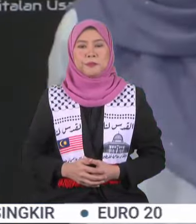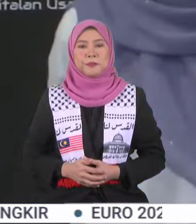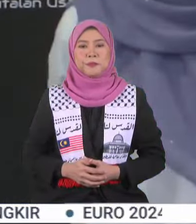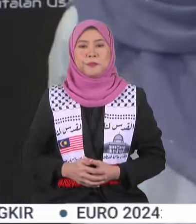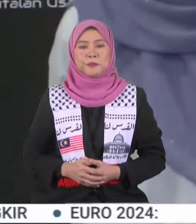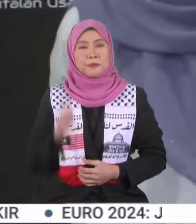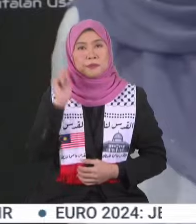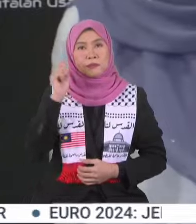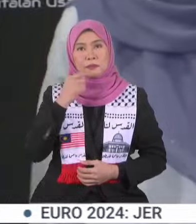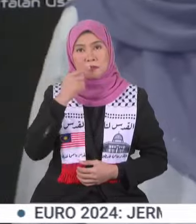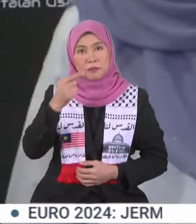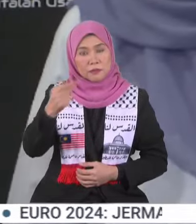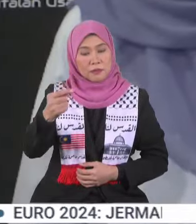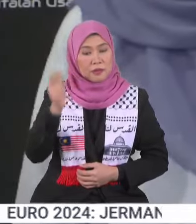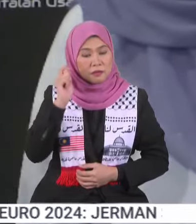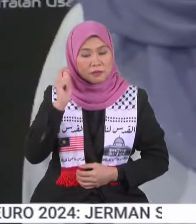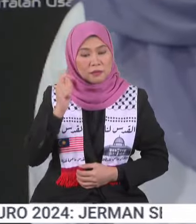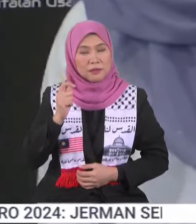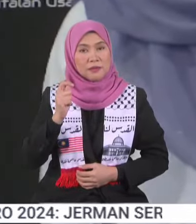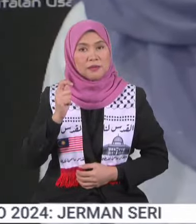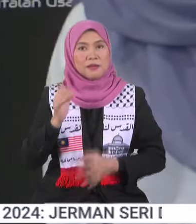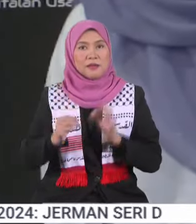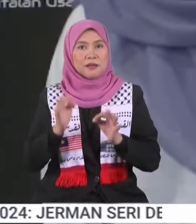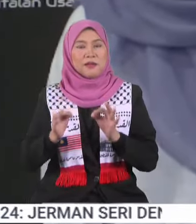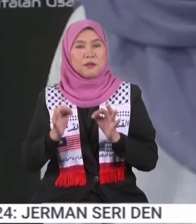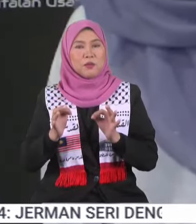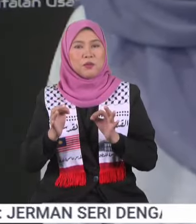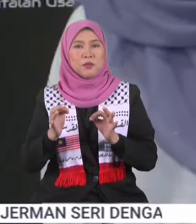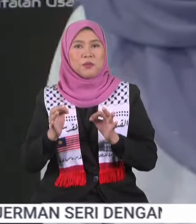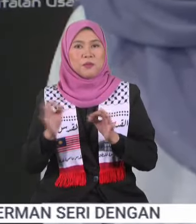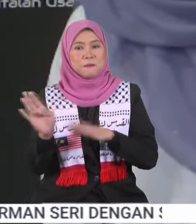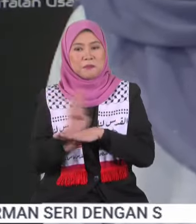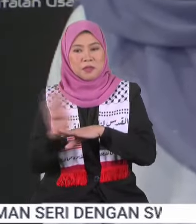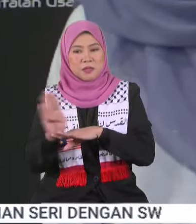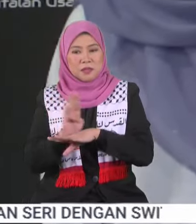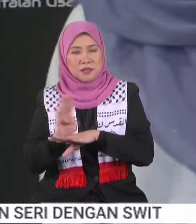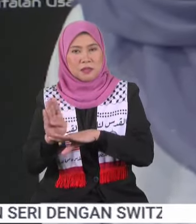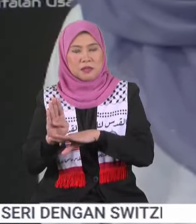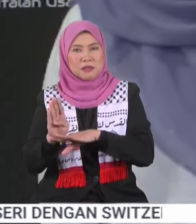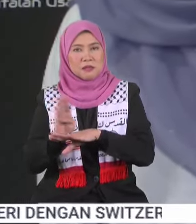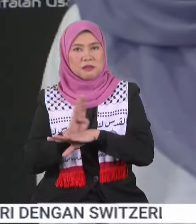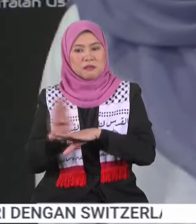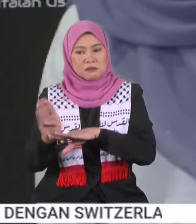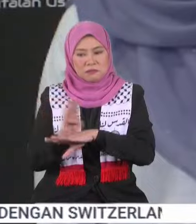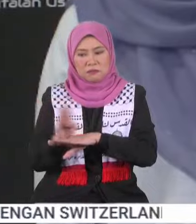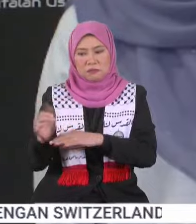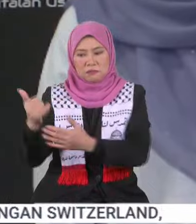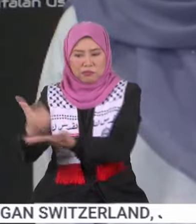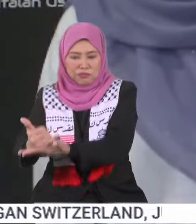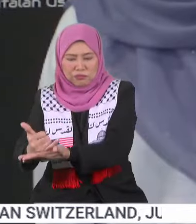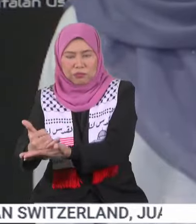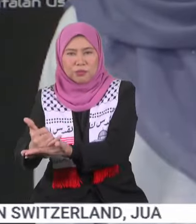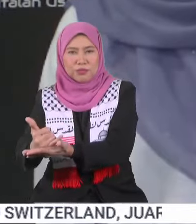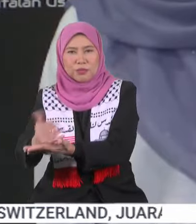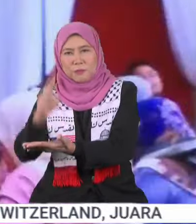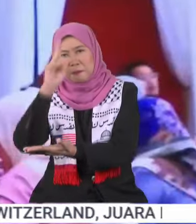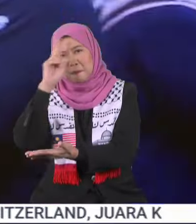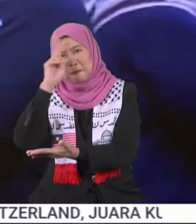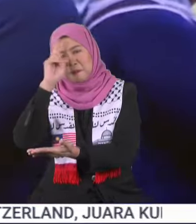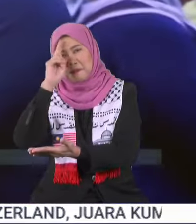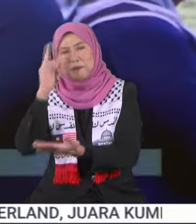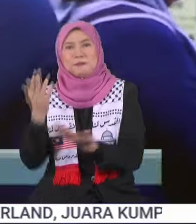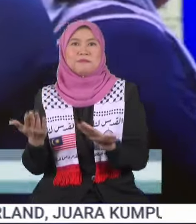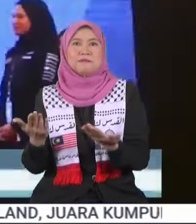Sebab macam saya sebut tadi, kalau hanya orang kata apa duduk buat perniagaan secara konvensional, duduk di situ saja, tak